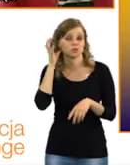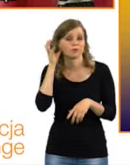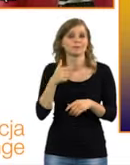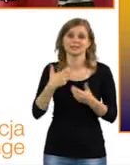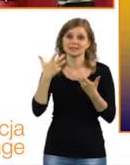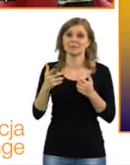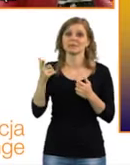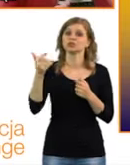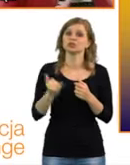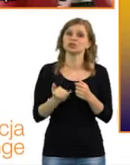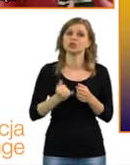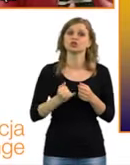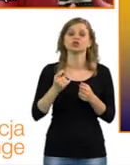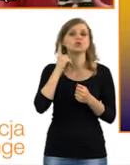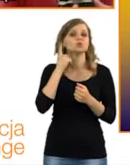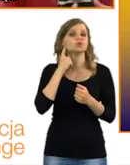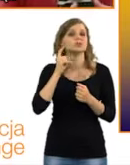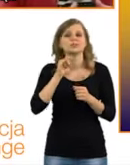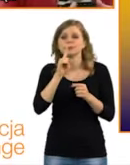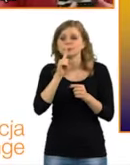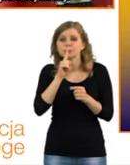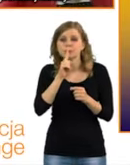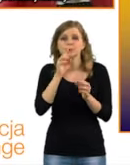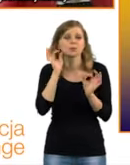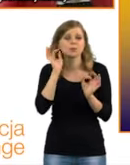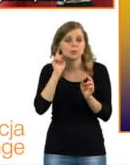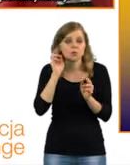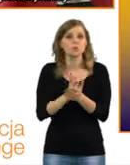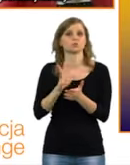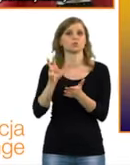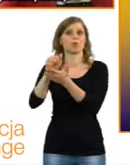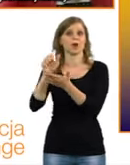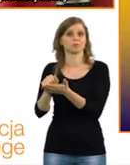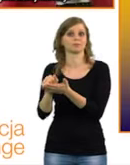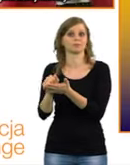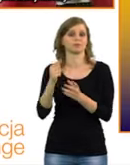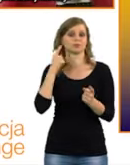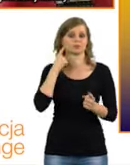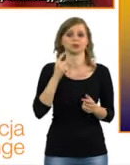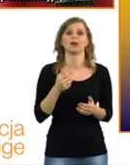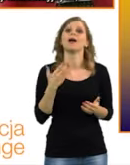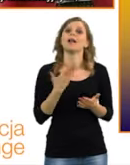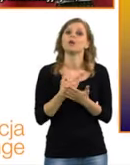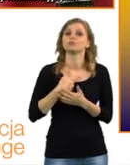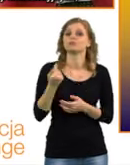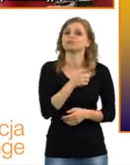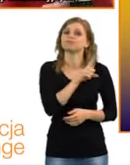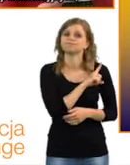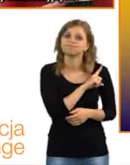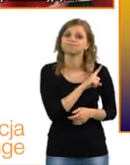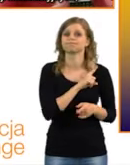chcemy, żeby dzieci słyszały jak najcichsze dźwięki i na tym najbardziej zależy.